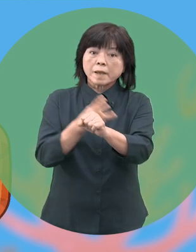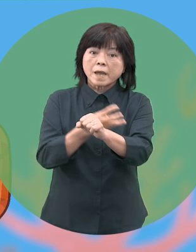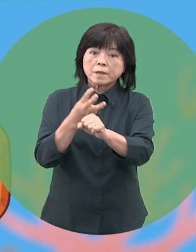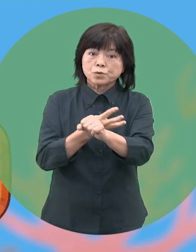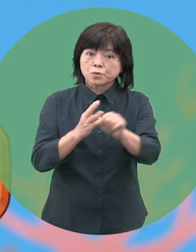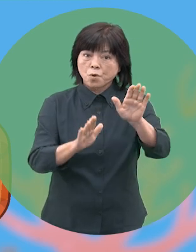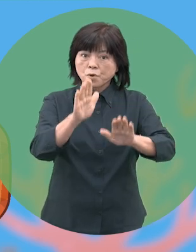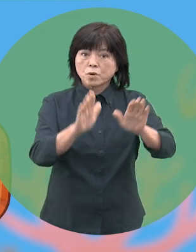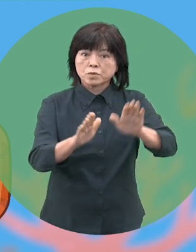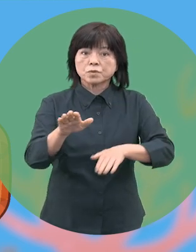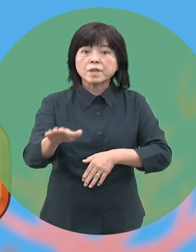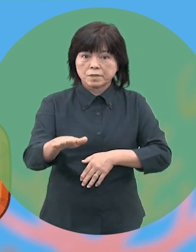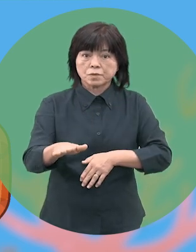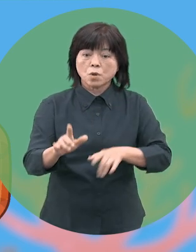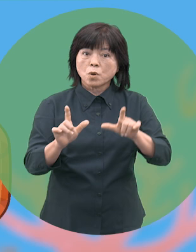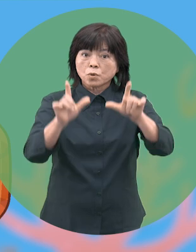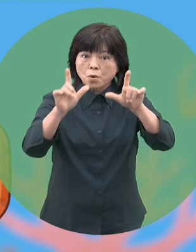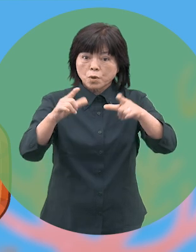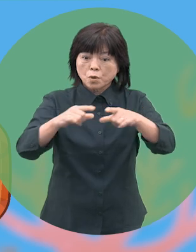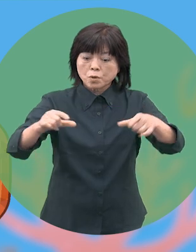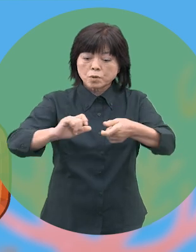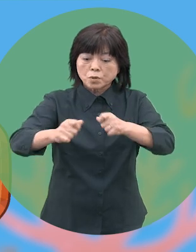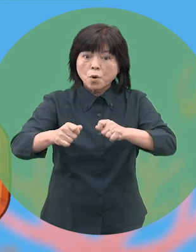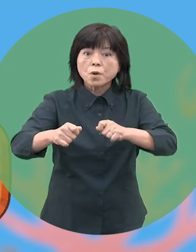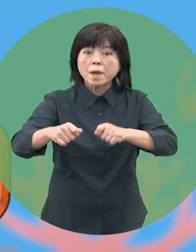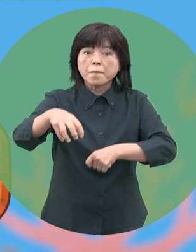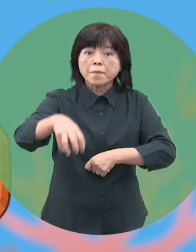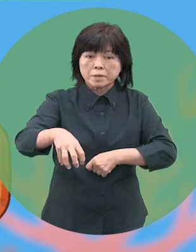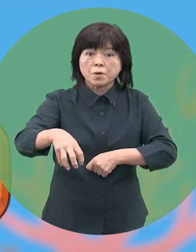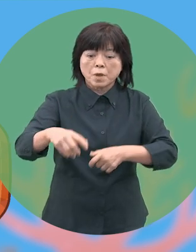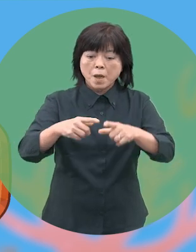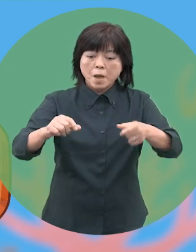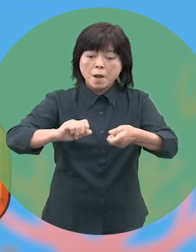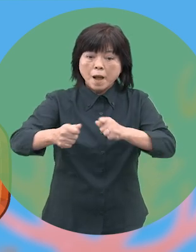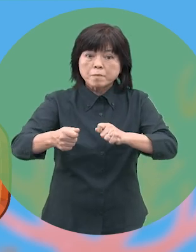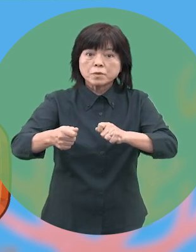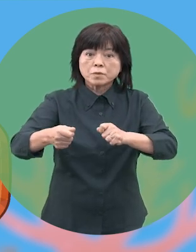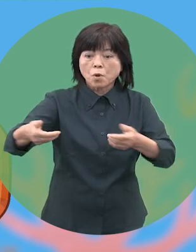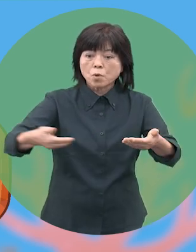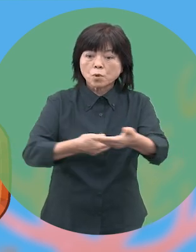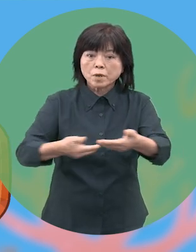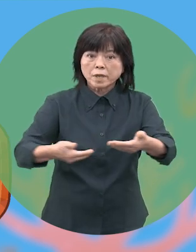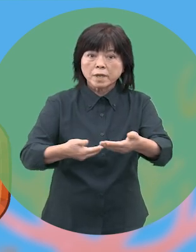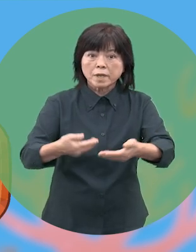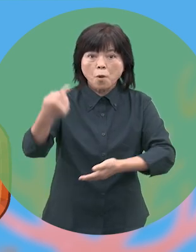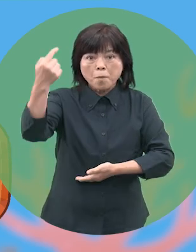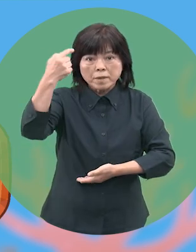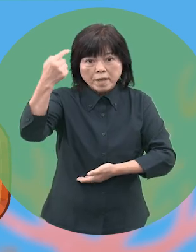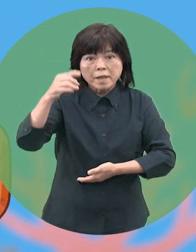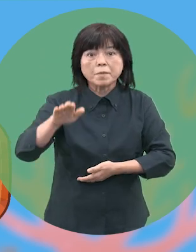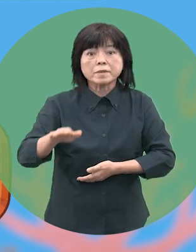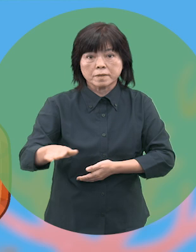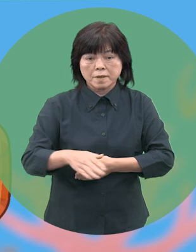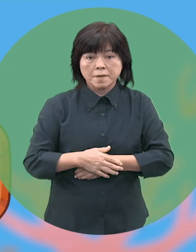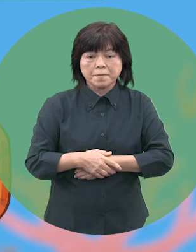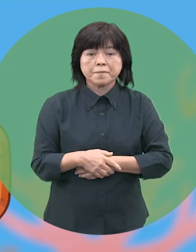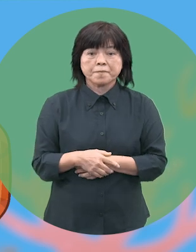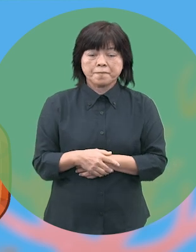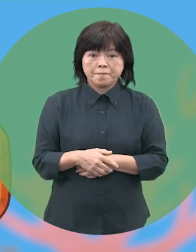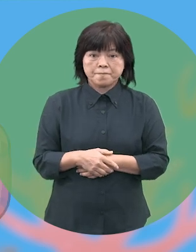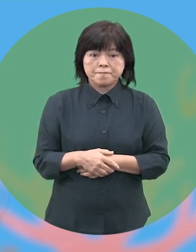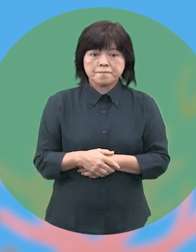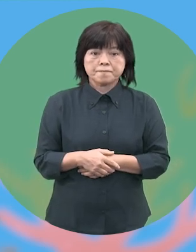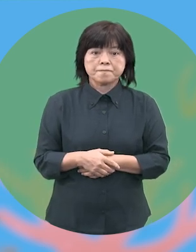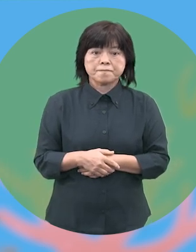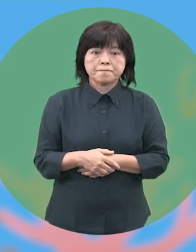東京証券取引所では株の投資体験をします。株取引の難しさや将来のための投資の必要